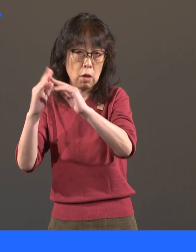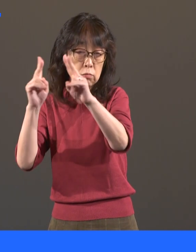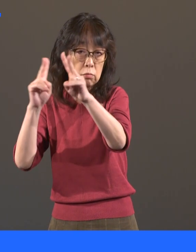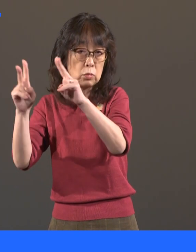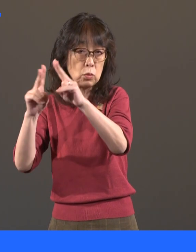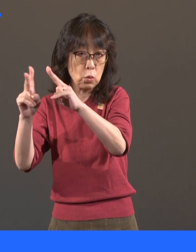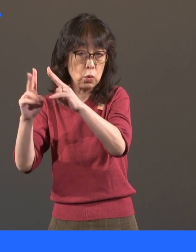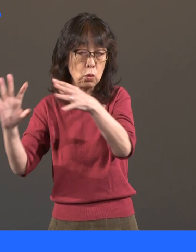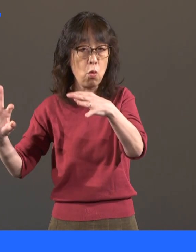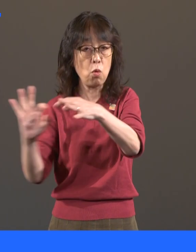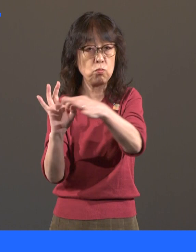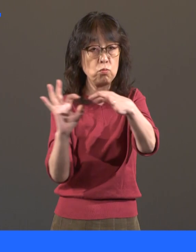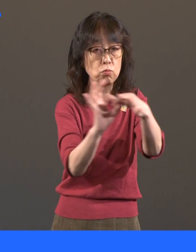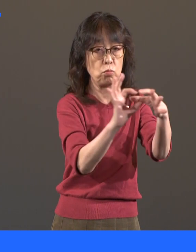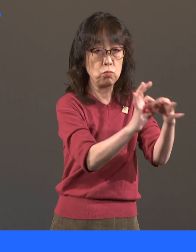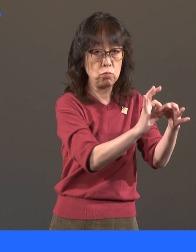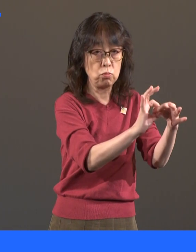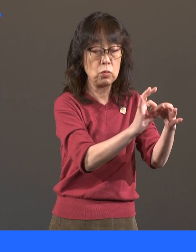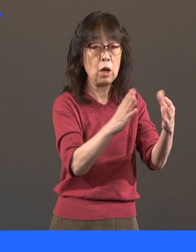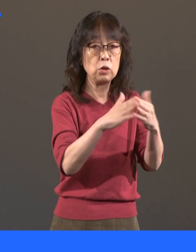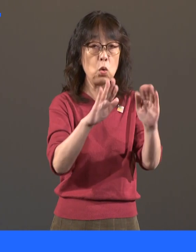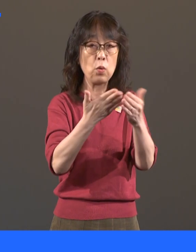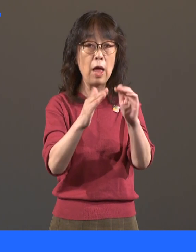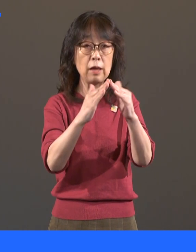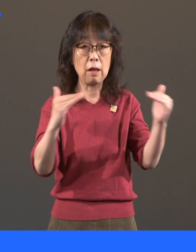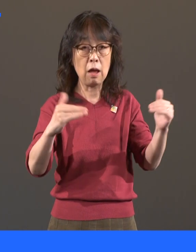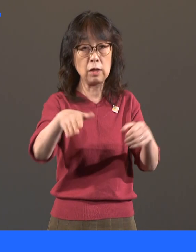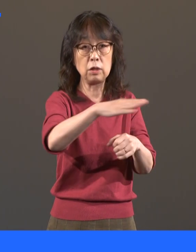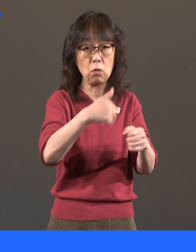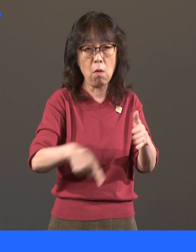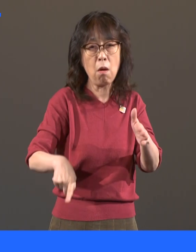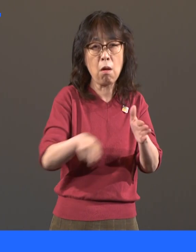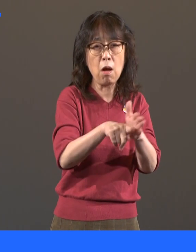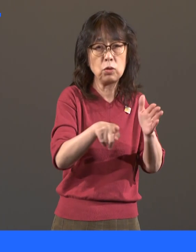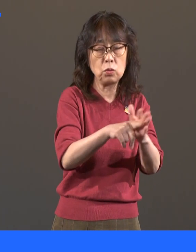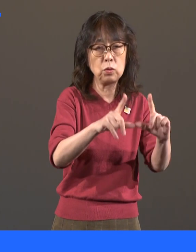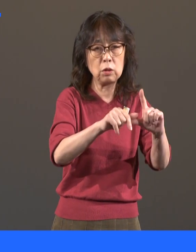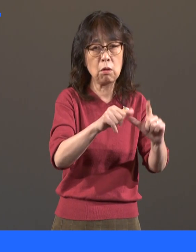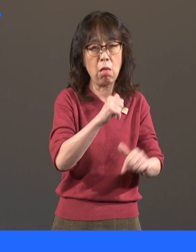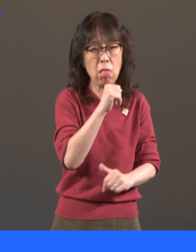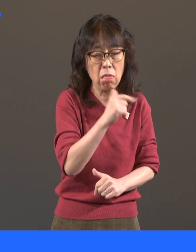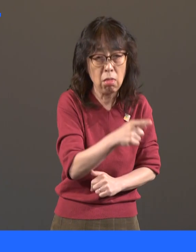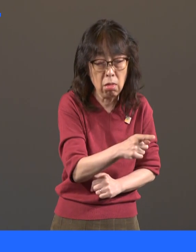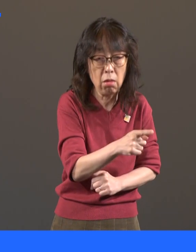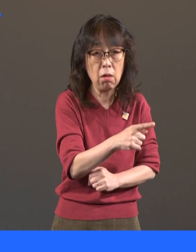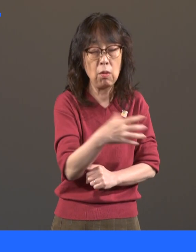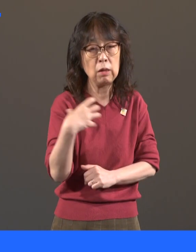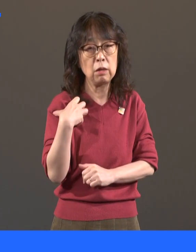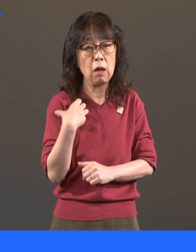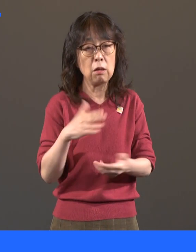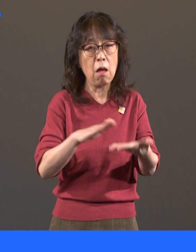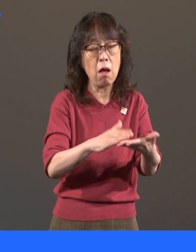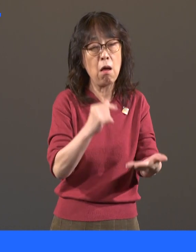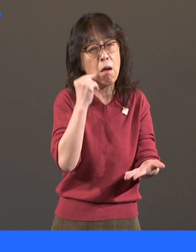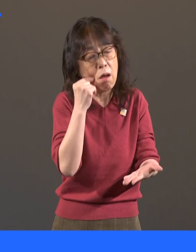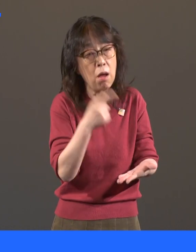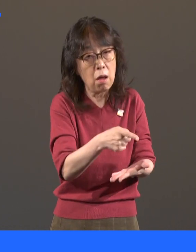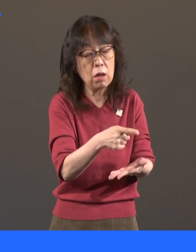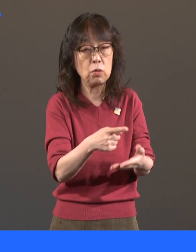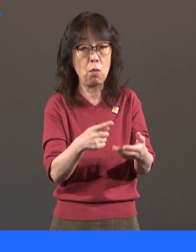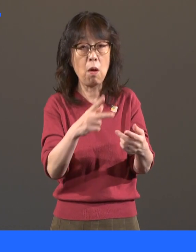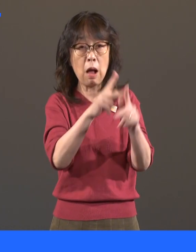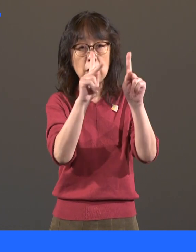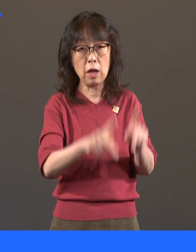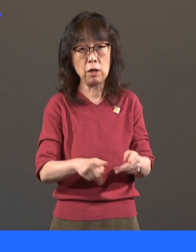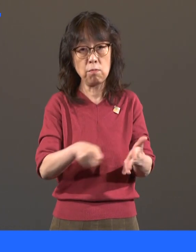をしていくことで町内会が抱える加入率の低下や担い手不足などの課題解決の一助としていきたいと